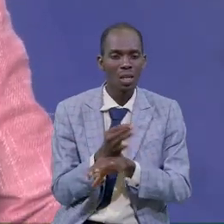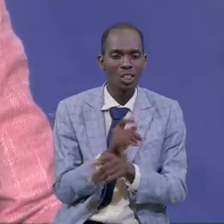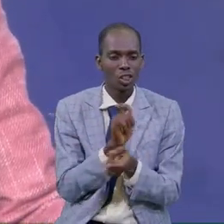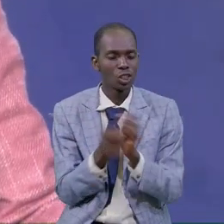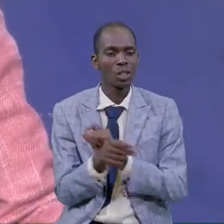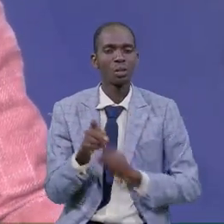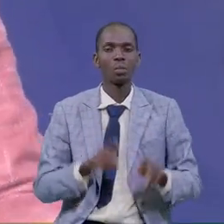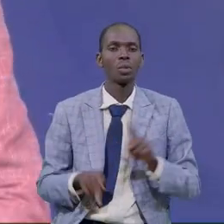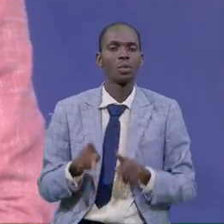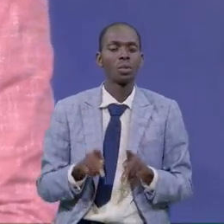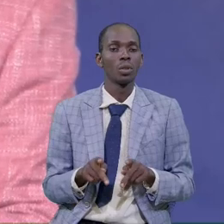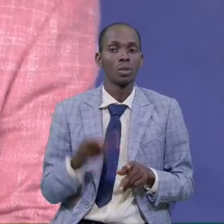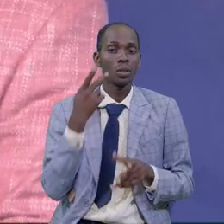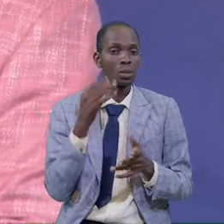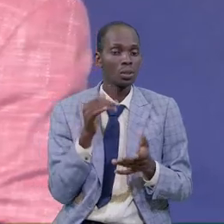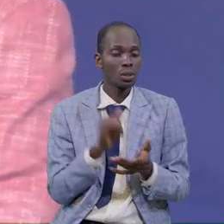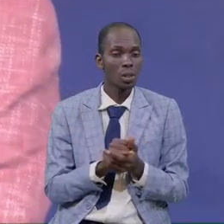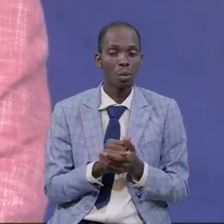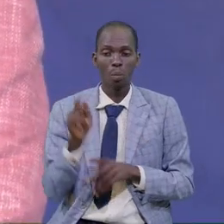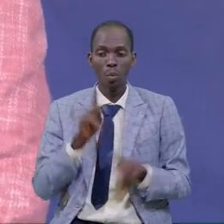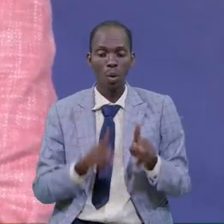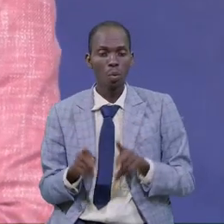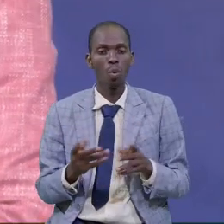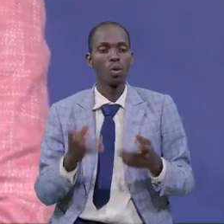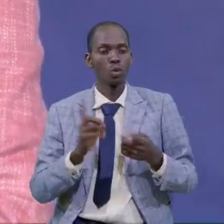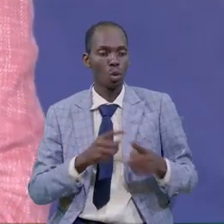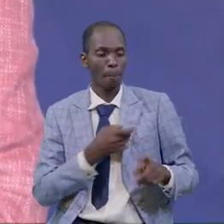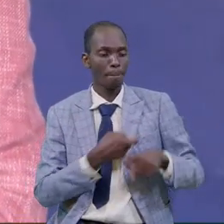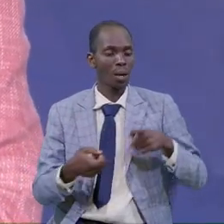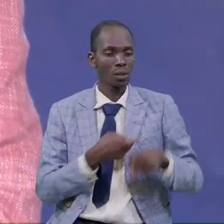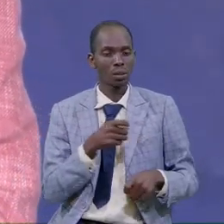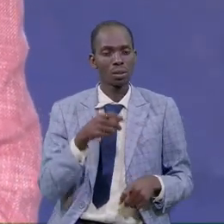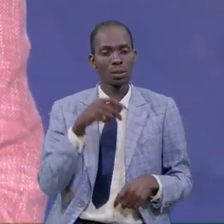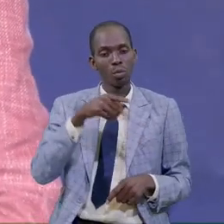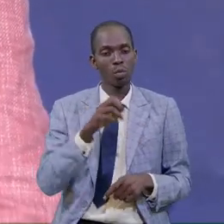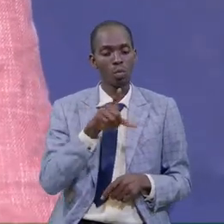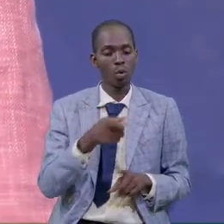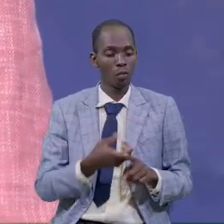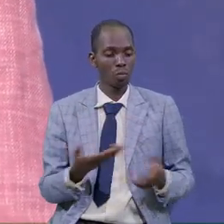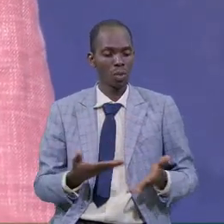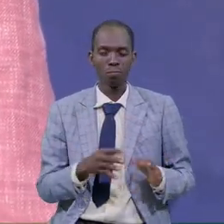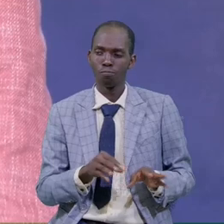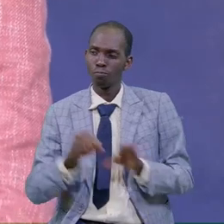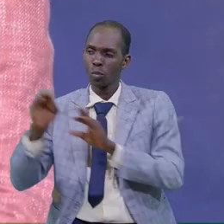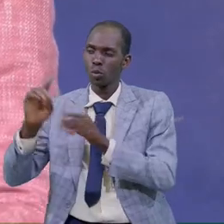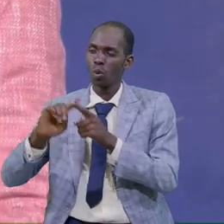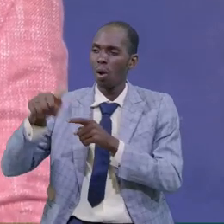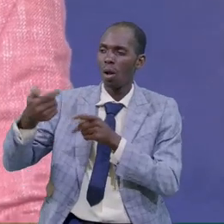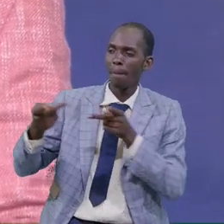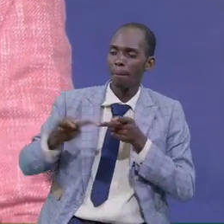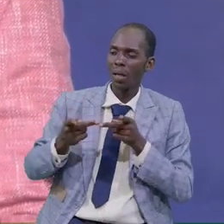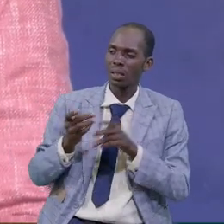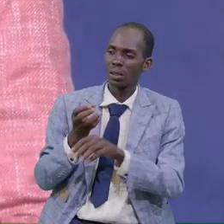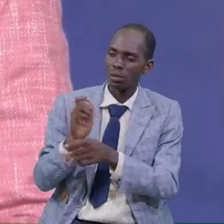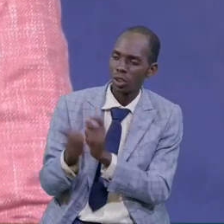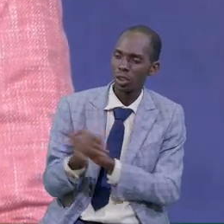Il voulait les persécuter avant, mais les passer de là ailleurs, en changeant les gens, changeant des vies